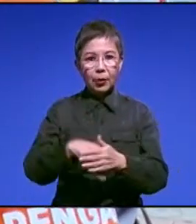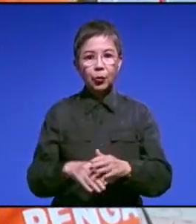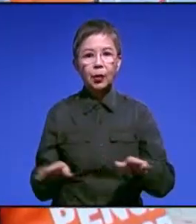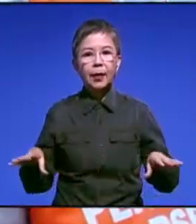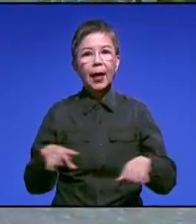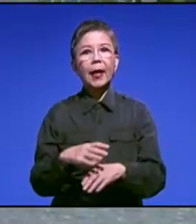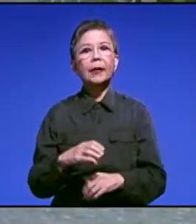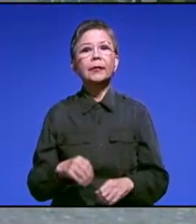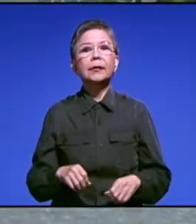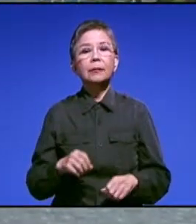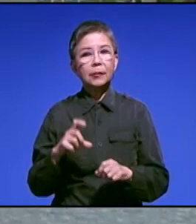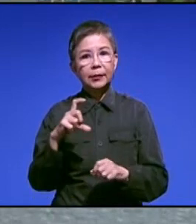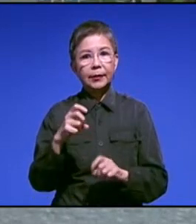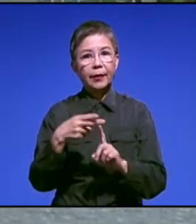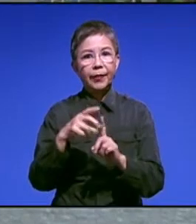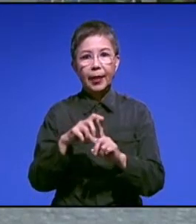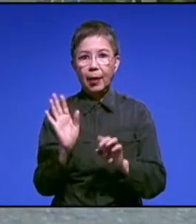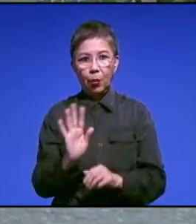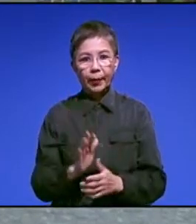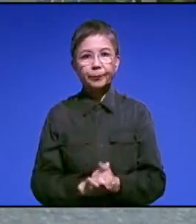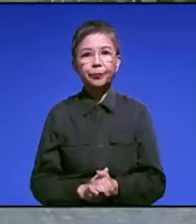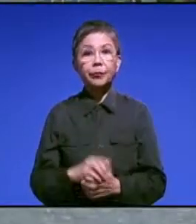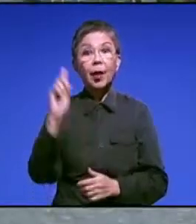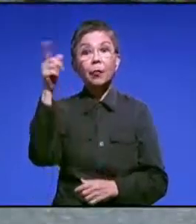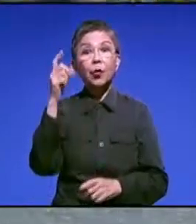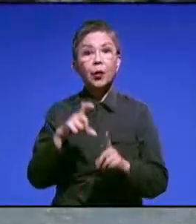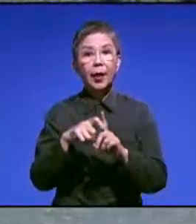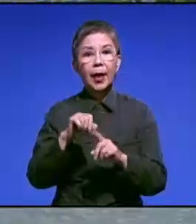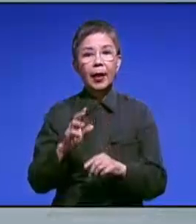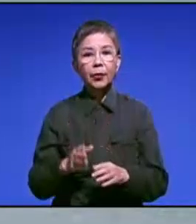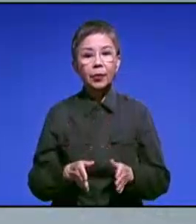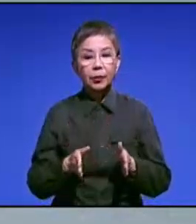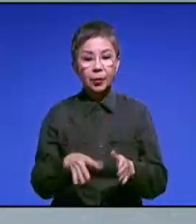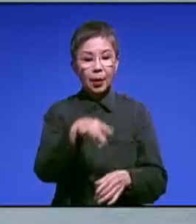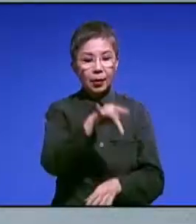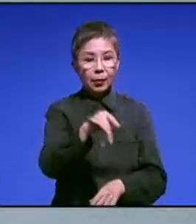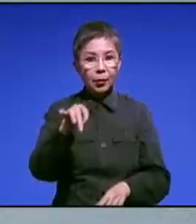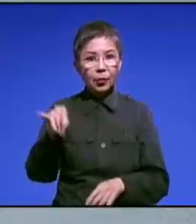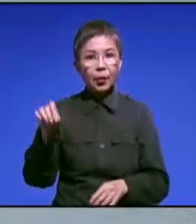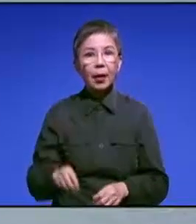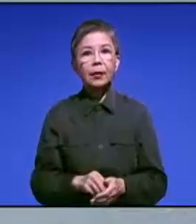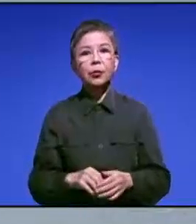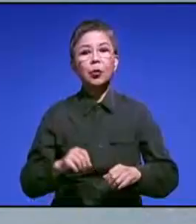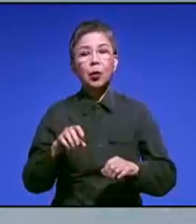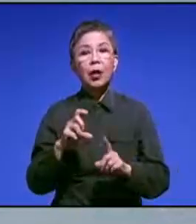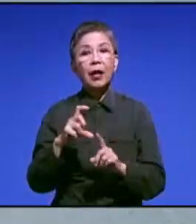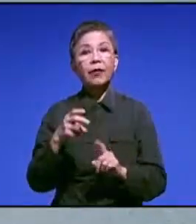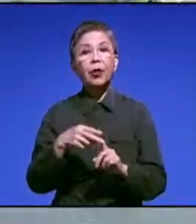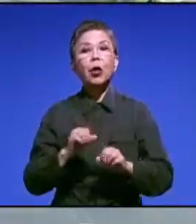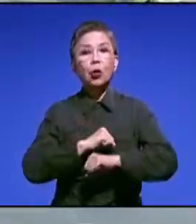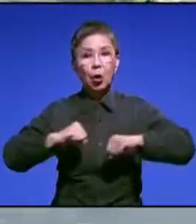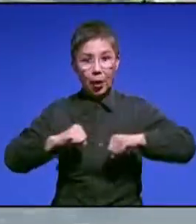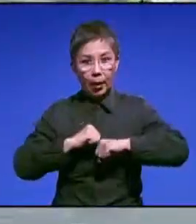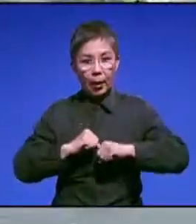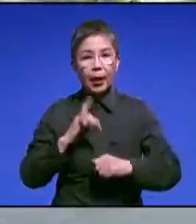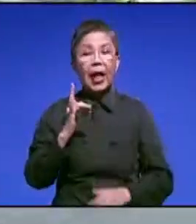bersepeda ini Pemprov DKI Jakarta menginstruksikan lokasi carfreeday hanya boleh digunakan untuk berolahraga dengan